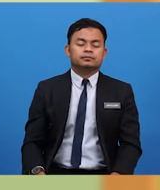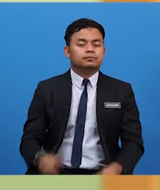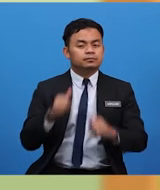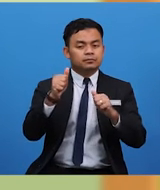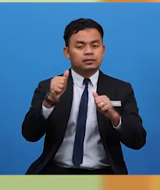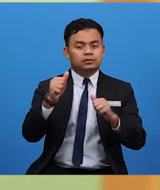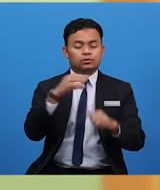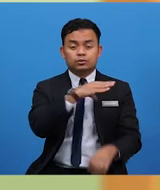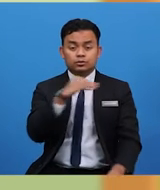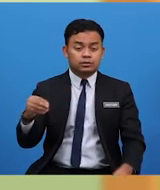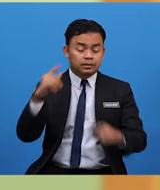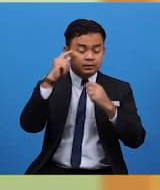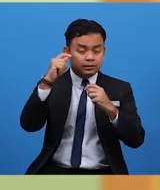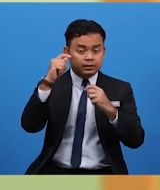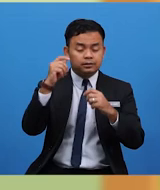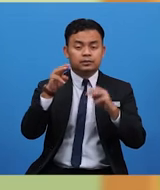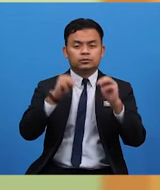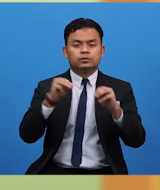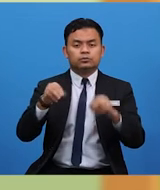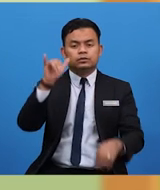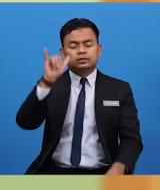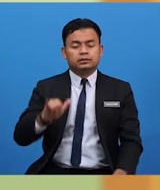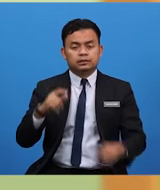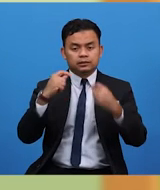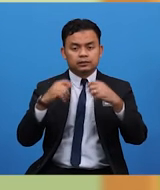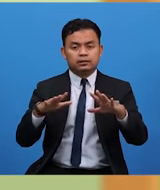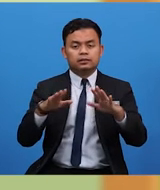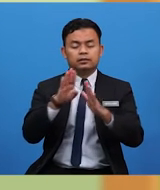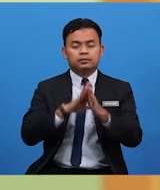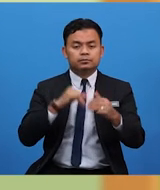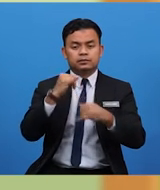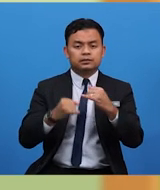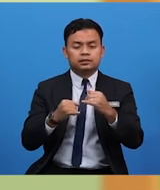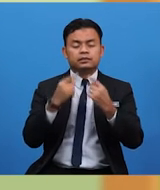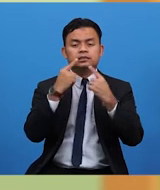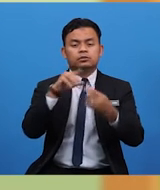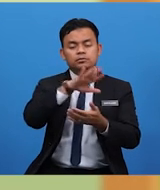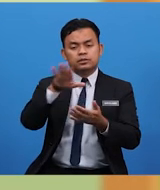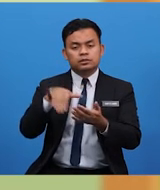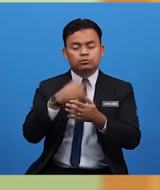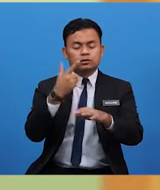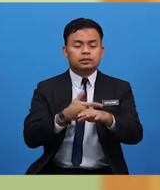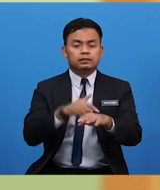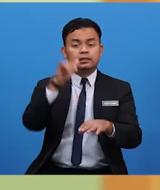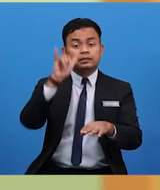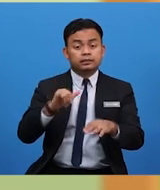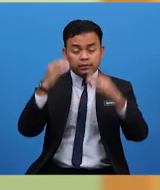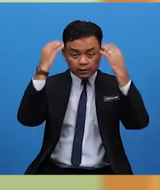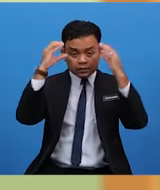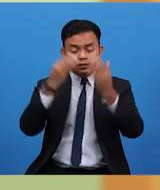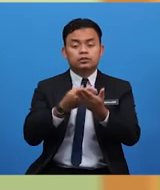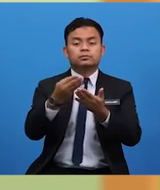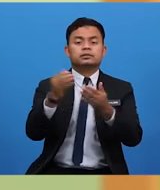bagus dan tasnya diucapkan kepada mudah murid yang telah berjaya menjawab kesemu latihan yang chegou